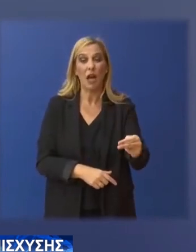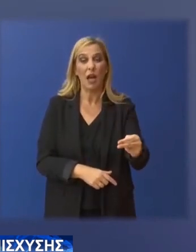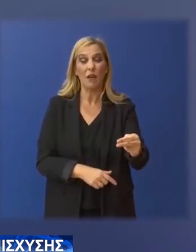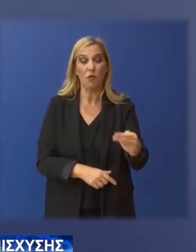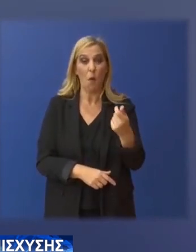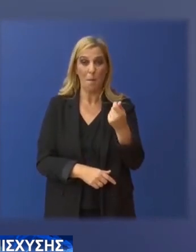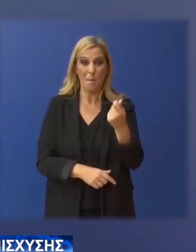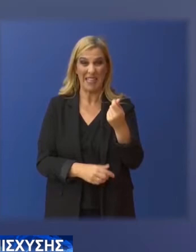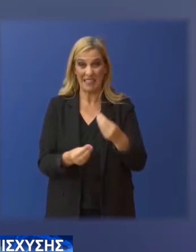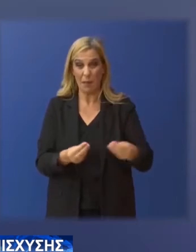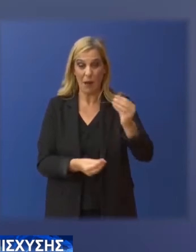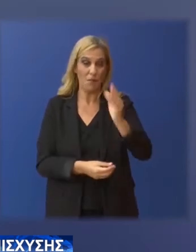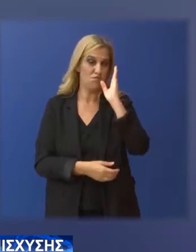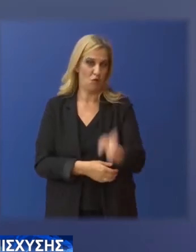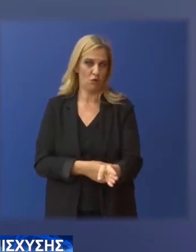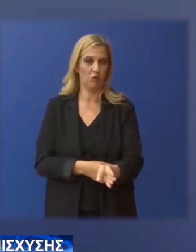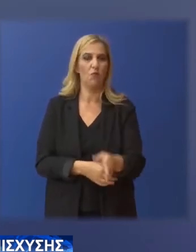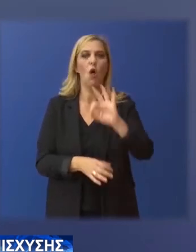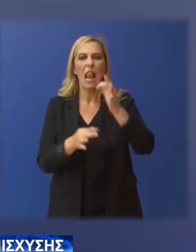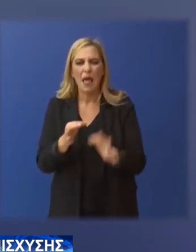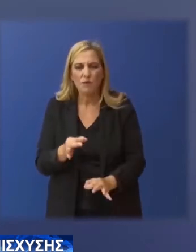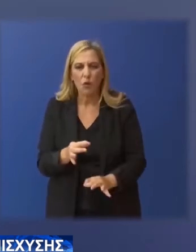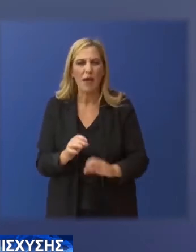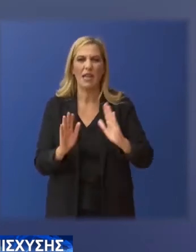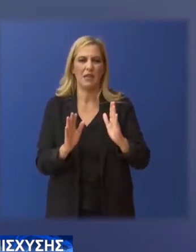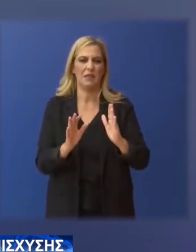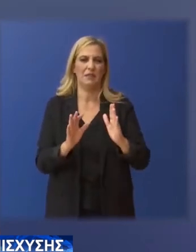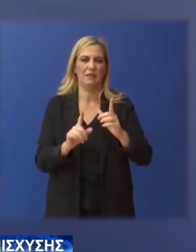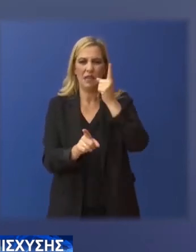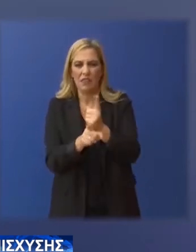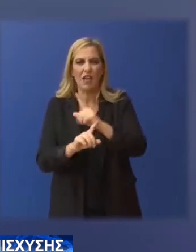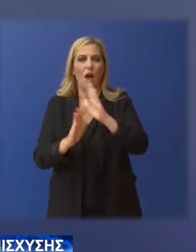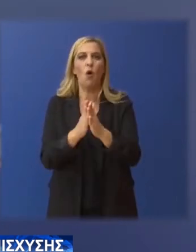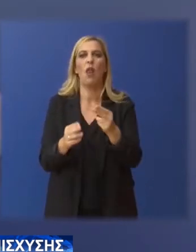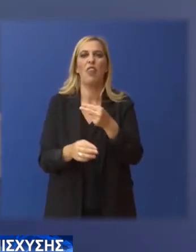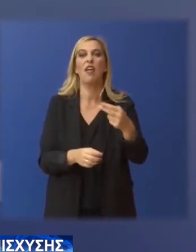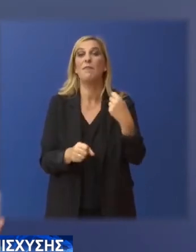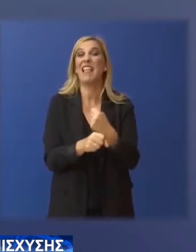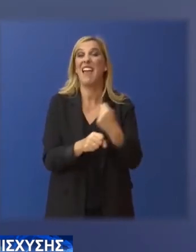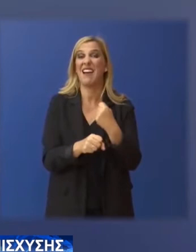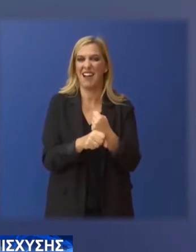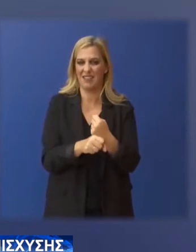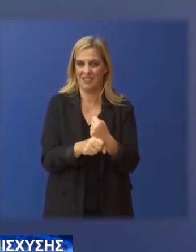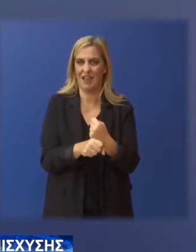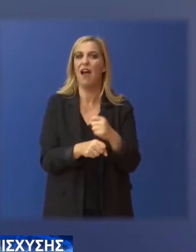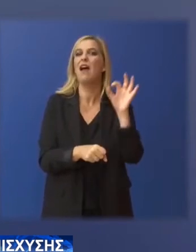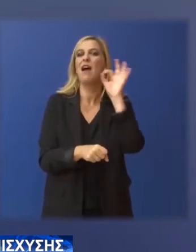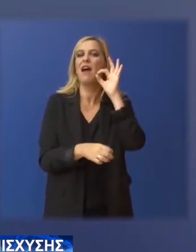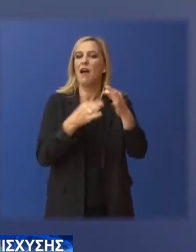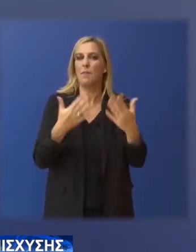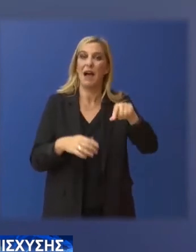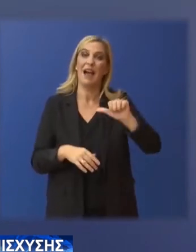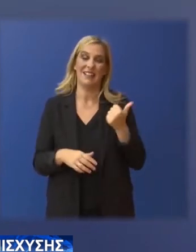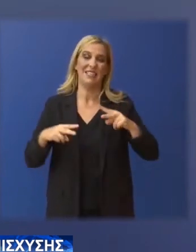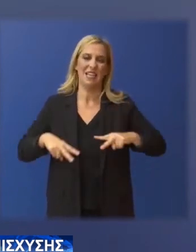με μετρητά. Λεπτομέρειες και εξειδικεύσεις για τα μέτρα που εξήγηλε ο Πρωθυπουργός στο κομμάτι της εργασίας παρουσιάστηκαν χθες από τον Υπουργό Εργασίας